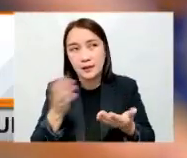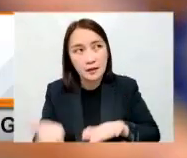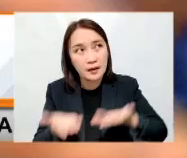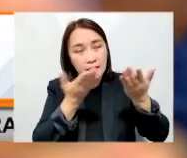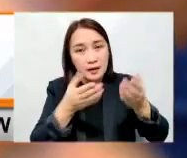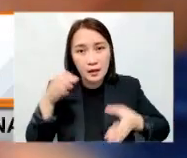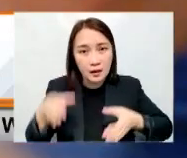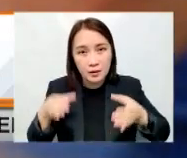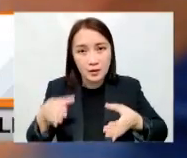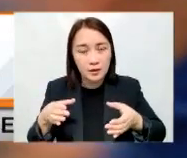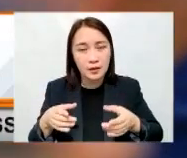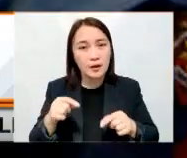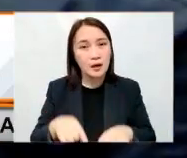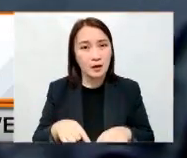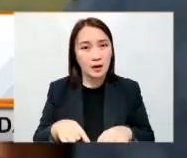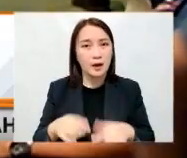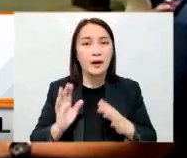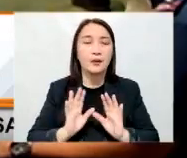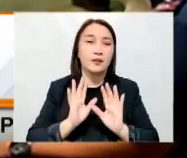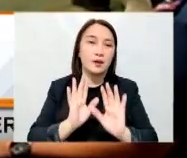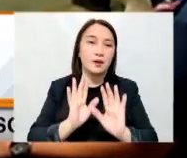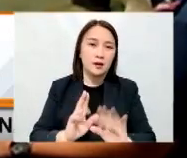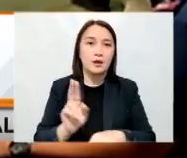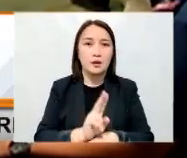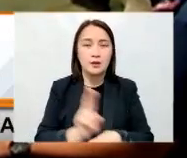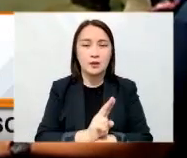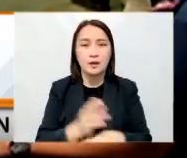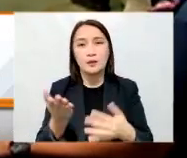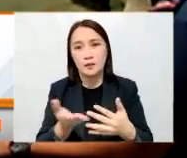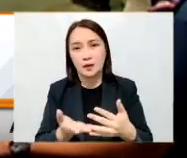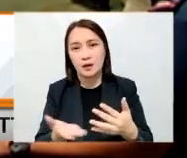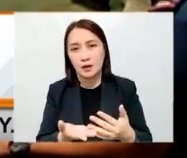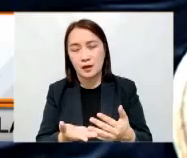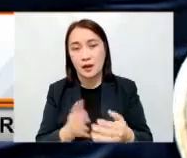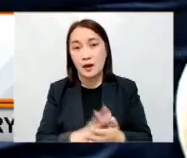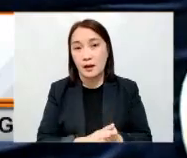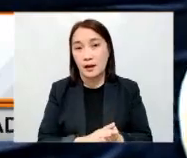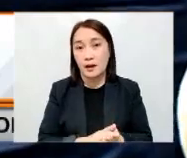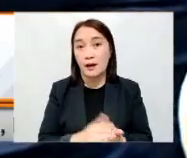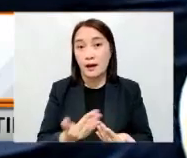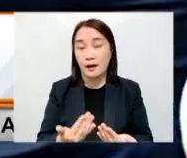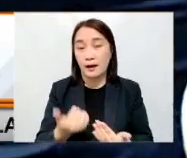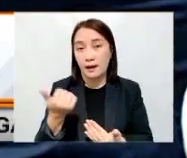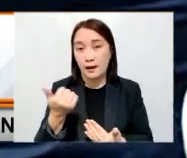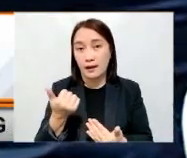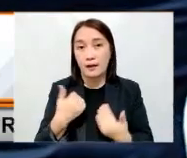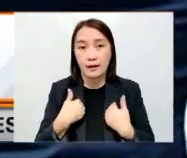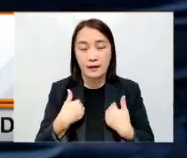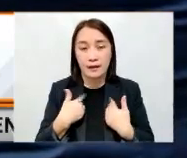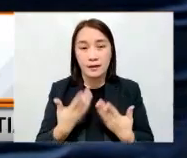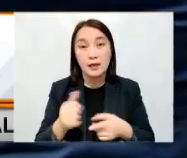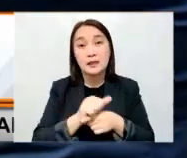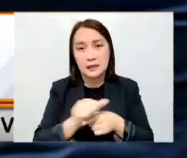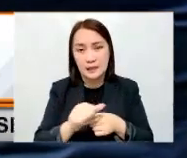nito, maiiwasang magamit ang pagsasampa ng kaso para mangharas ng ibang tao. Target is nagawa ang training program sa